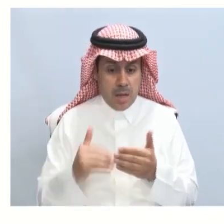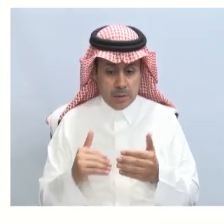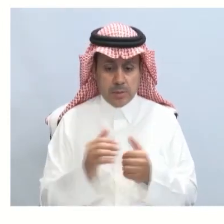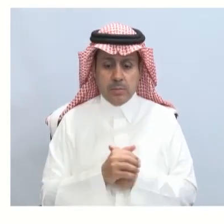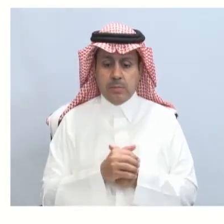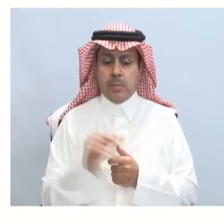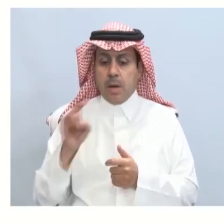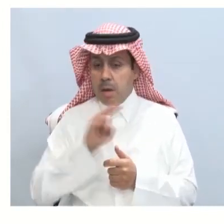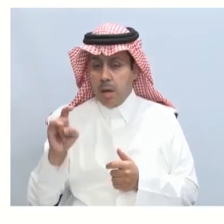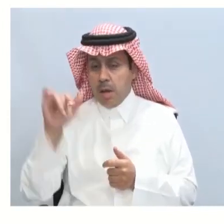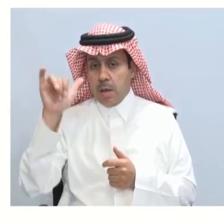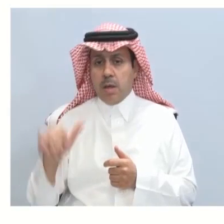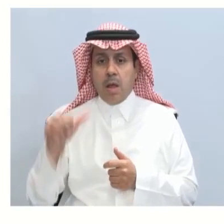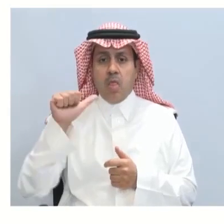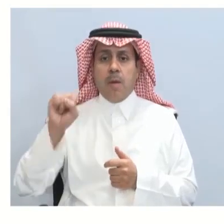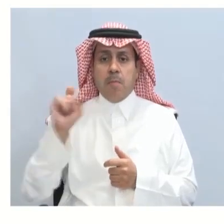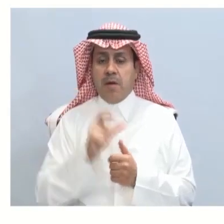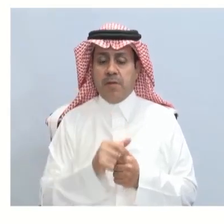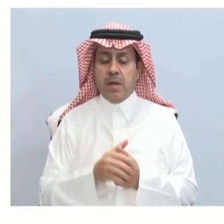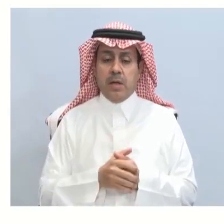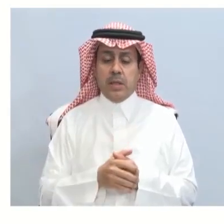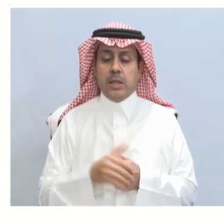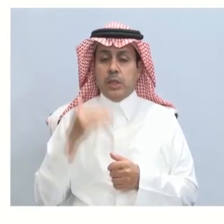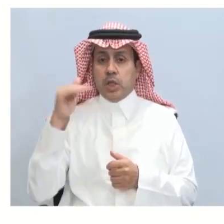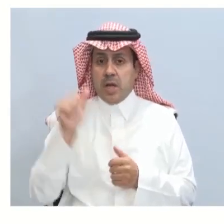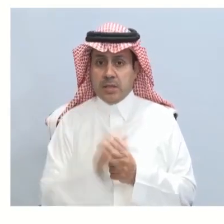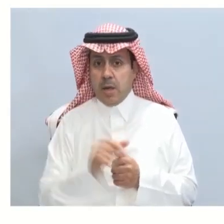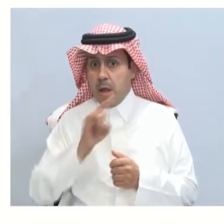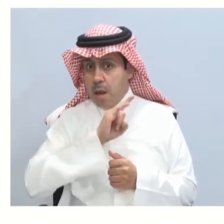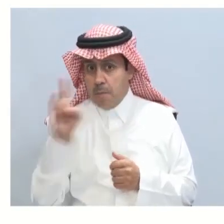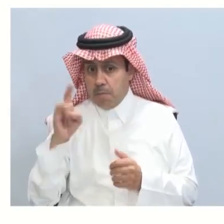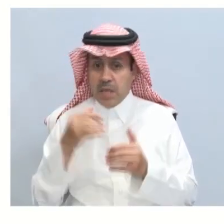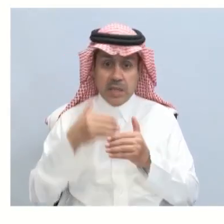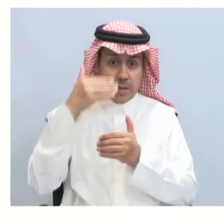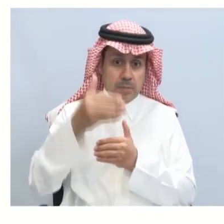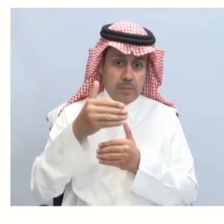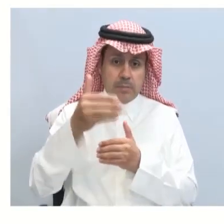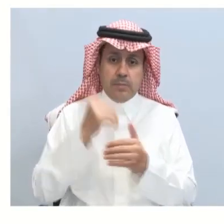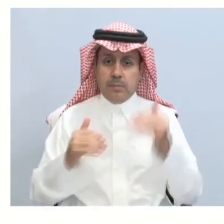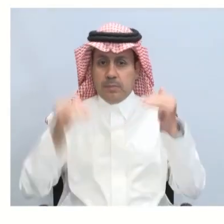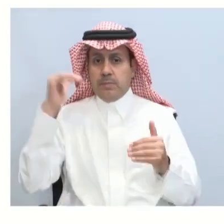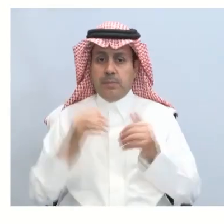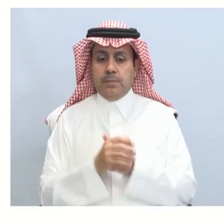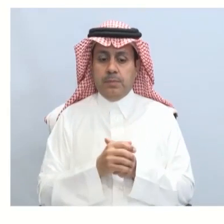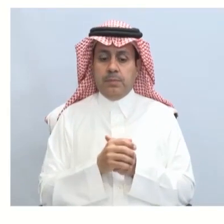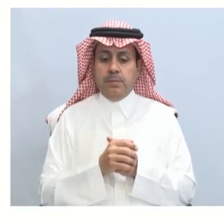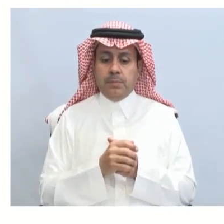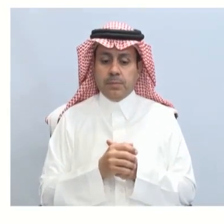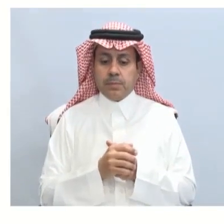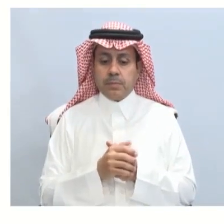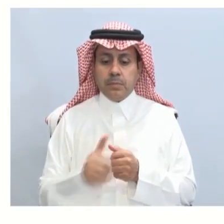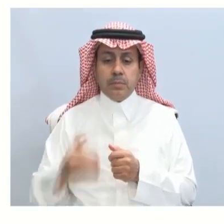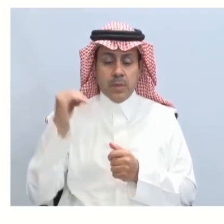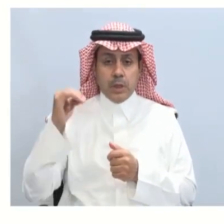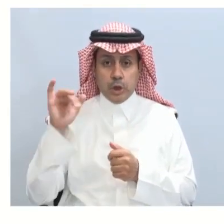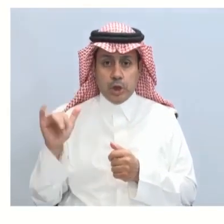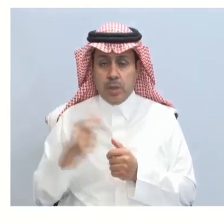التي لا يضمن فيها الاجير الخاص اذا لم يتعدى ولم يفرط والاجير المشترك اذا